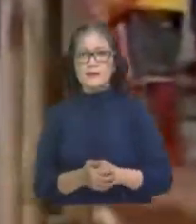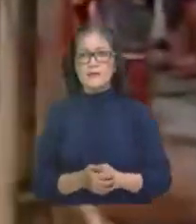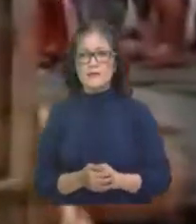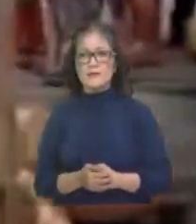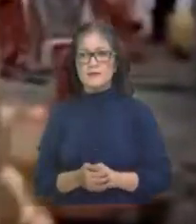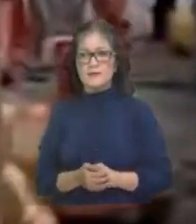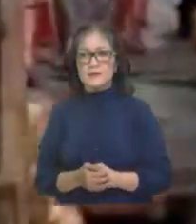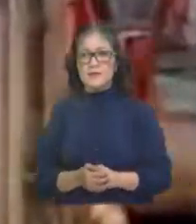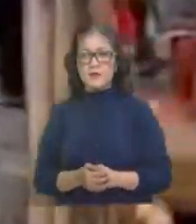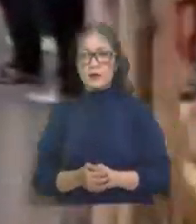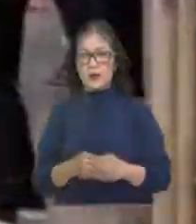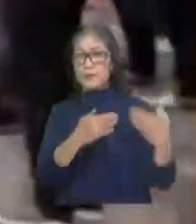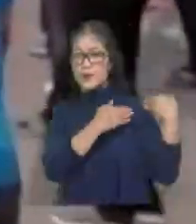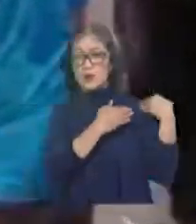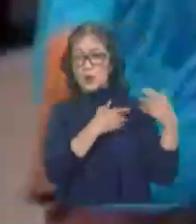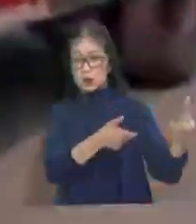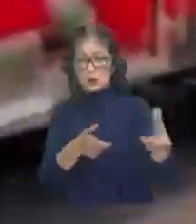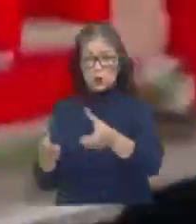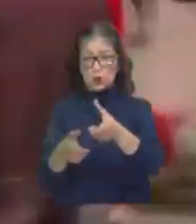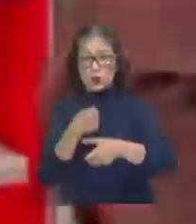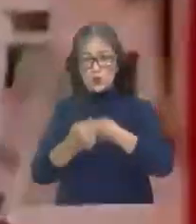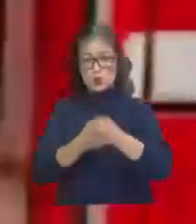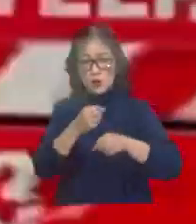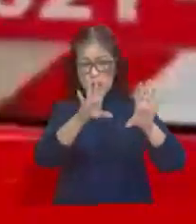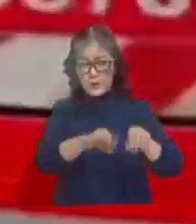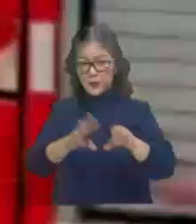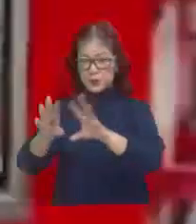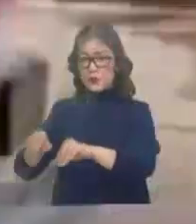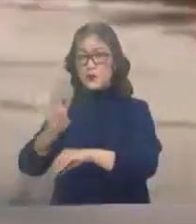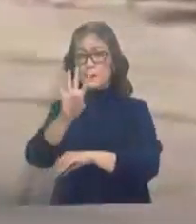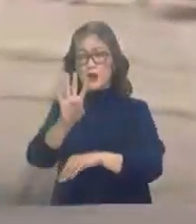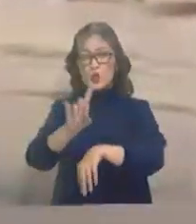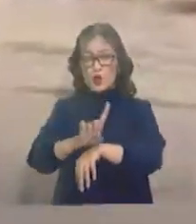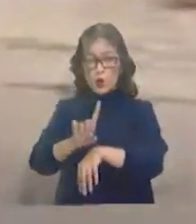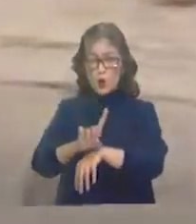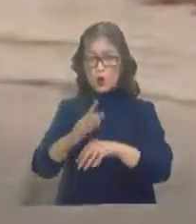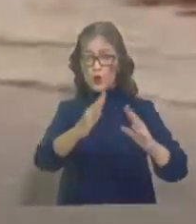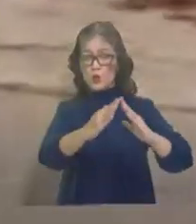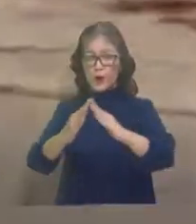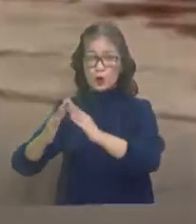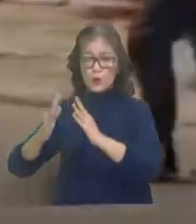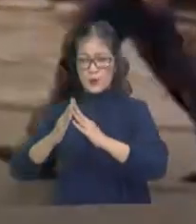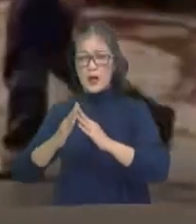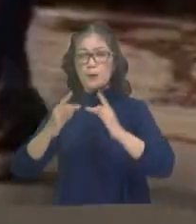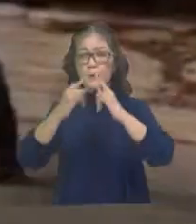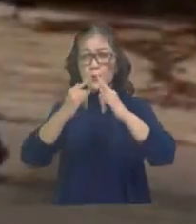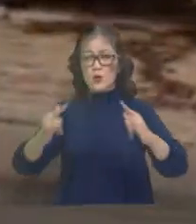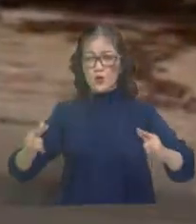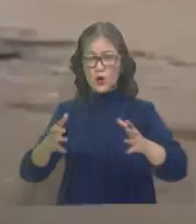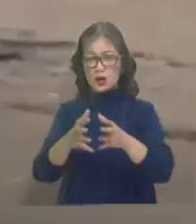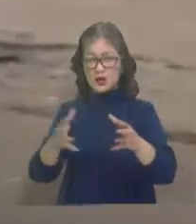Dibantu warga, petugas damkar berusaha memadamkan api yang menghanguskan 4 buah kios di Jalan Jati Makmur, Pondok Gede, Kota Bekasi, Jawa